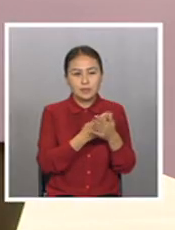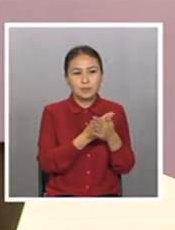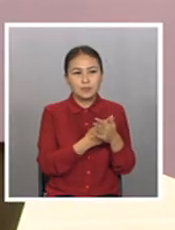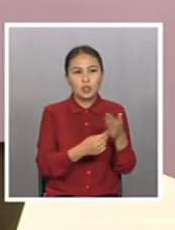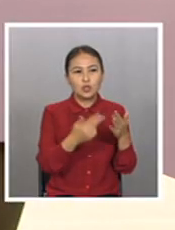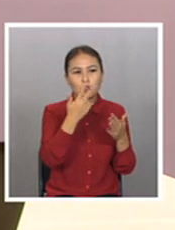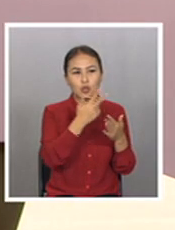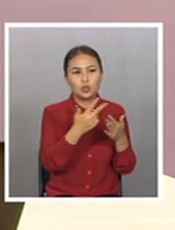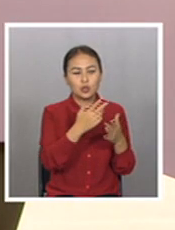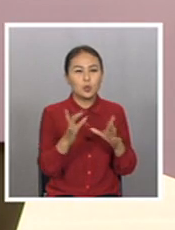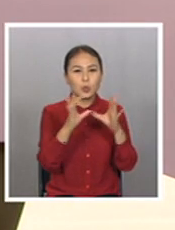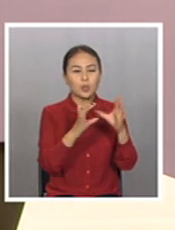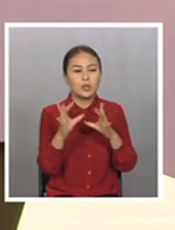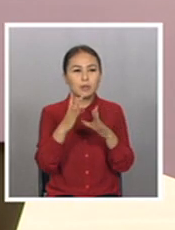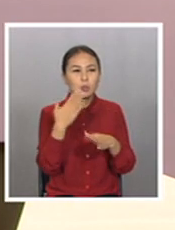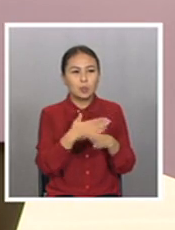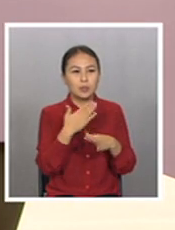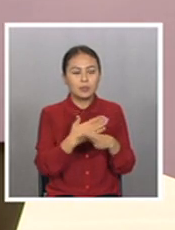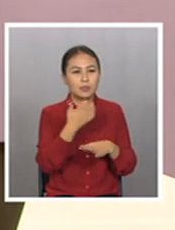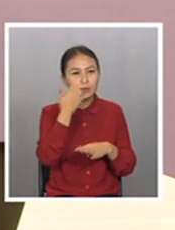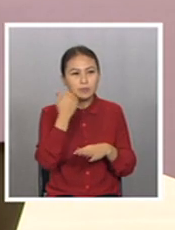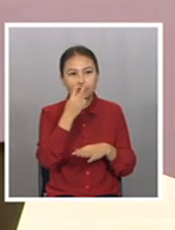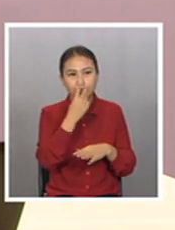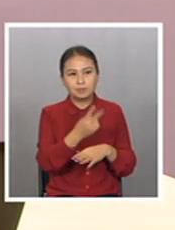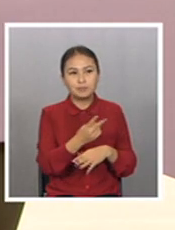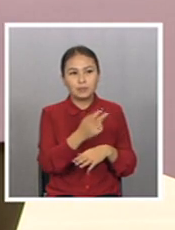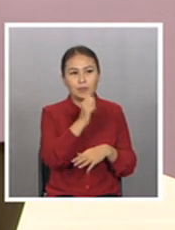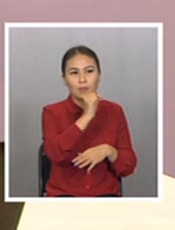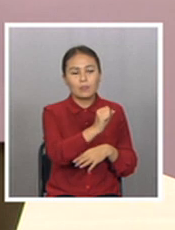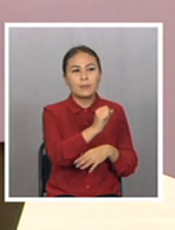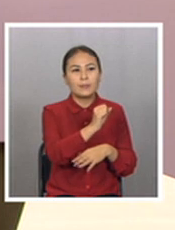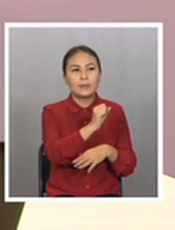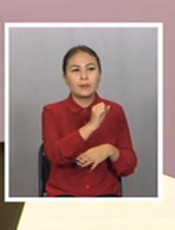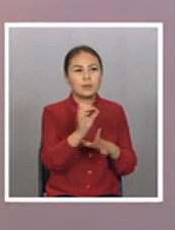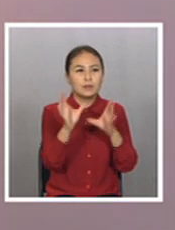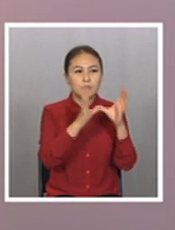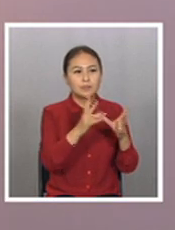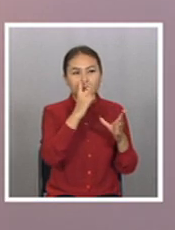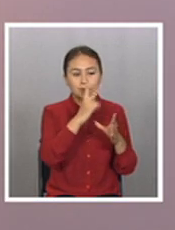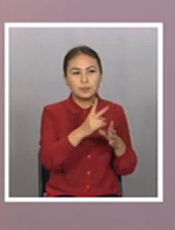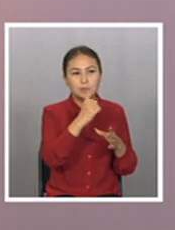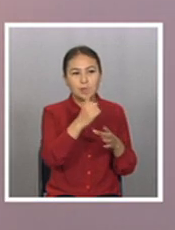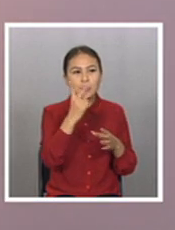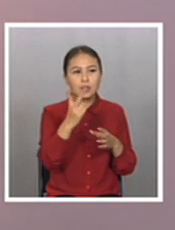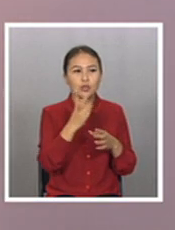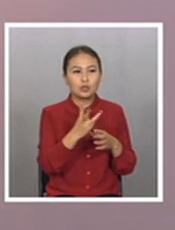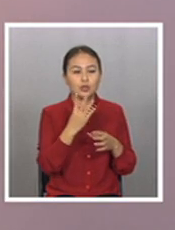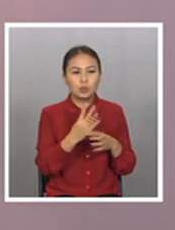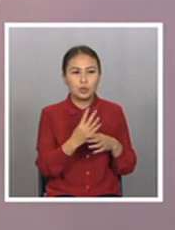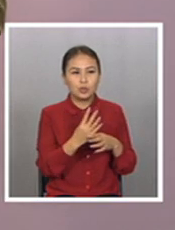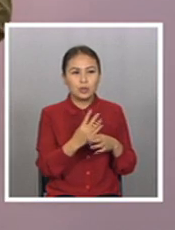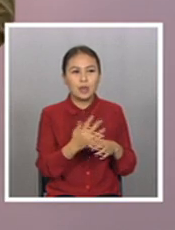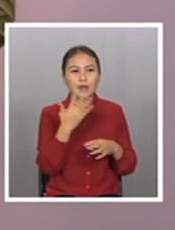Үш дөңгелектің көмегімен бейнелейміз. А жиынының элементтерін қарастырамыз. 1, 2, 3, 4.